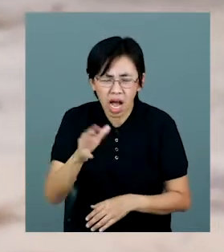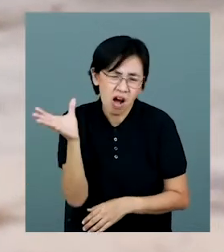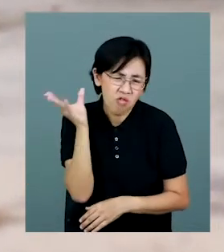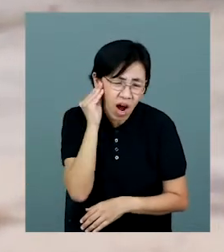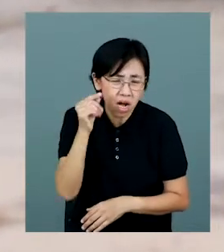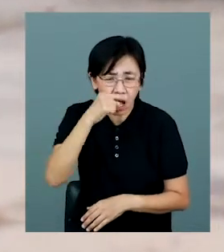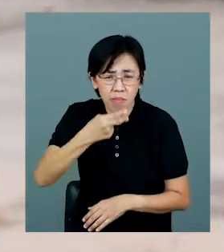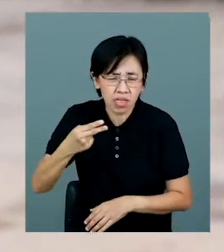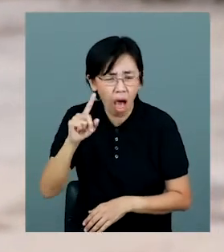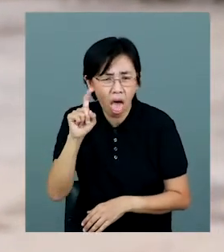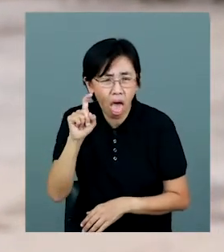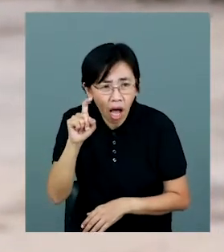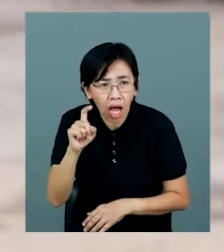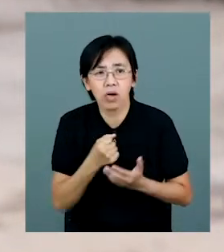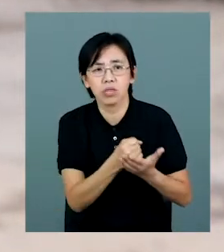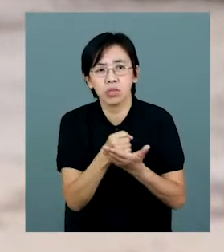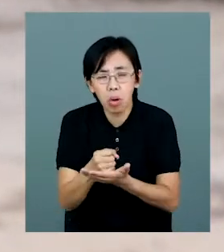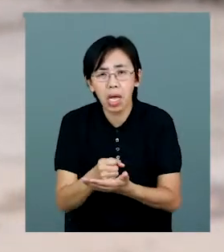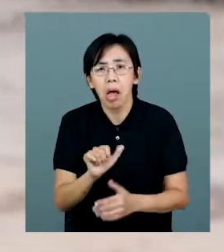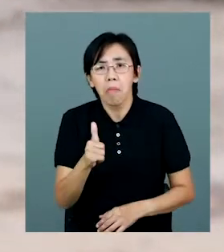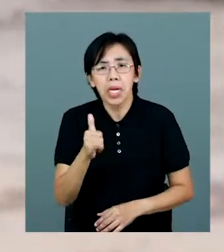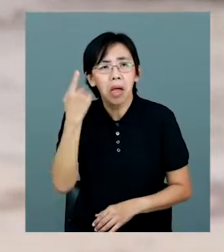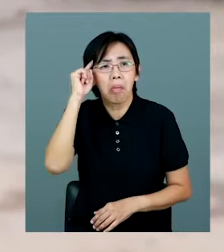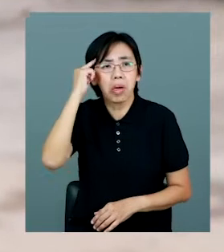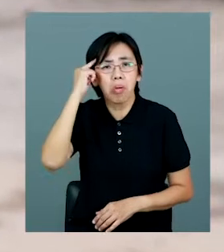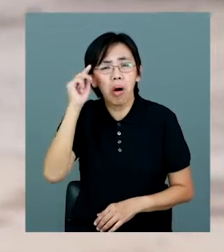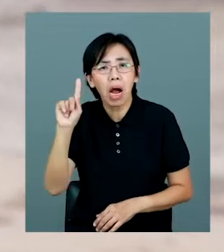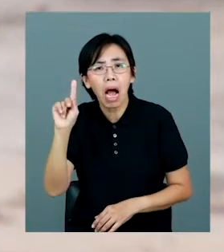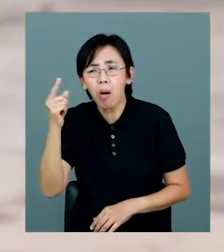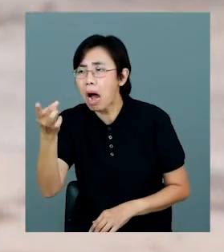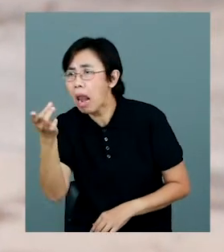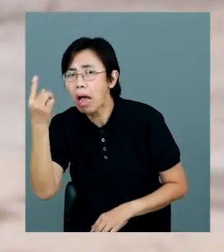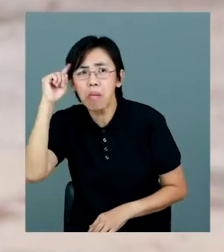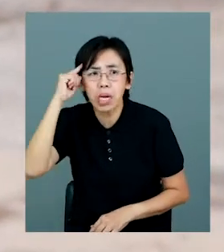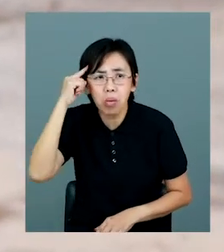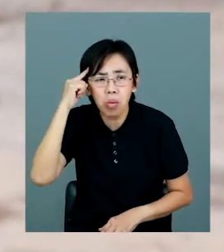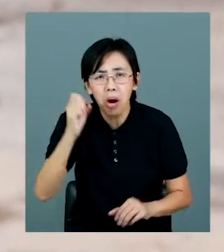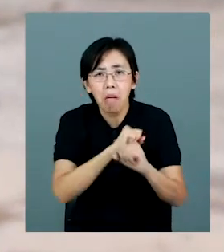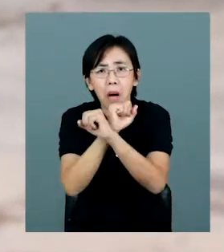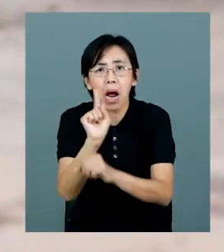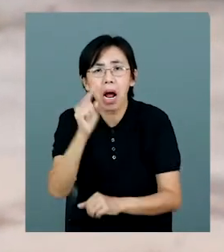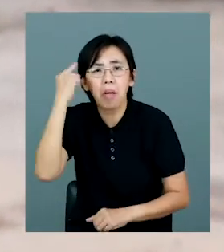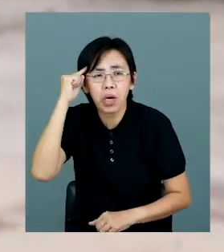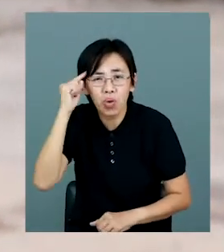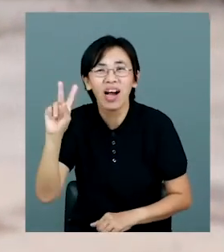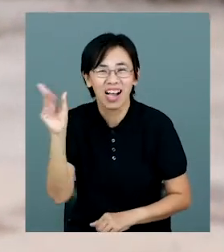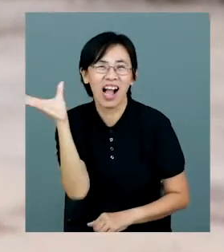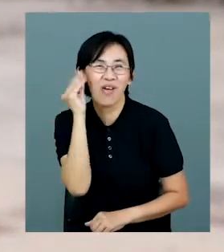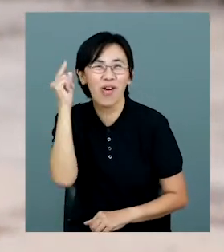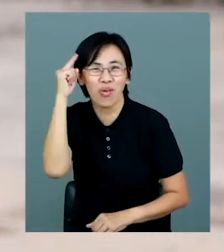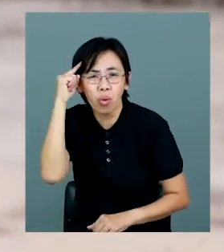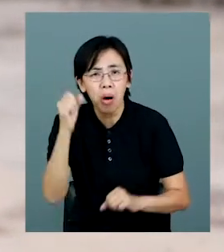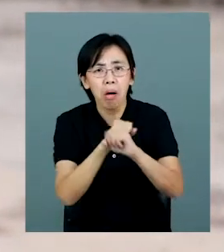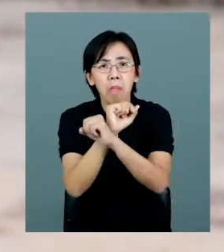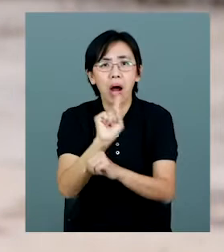ามารถที่จะฟังภาษาไทยอะไรอย่างเงี้ยแล้วก็อย่างเขาบางคนนะเขาไม่รู้เข่าแล้วก็ไม่รู้การป้องรู้เข่า